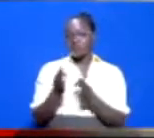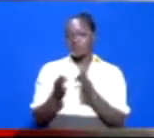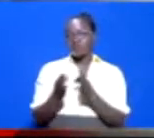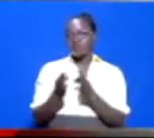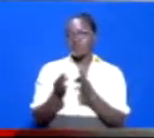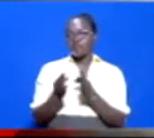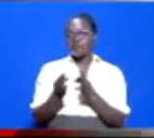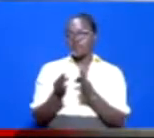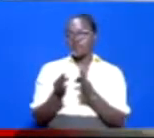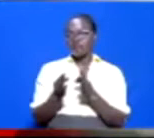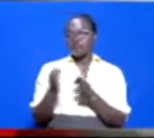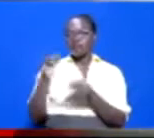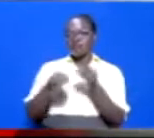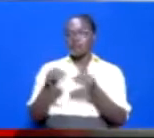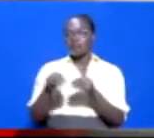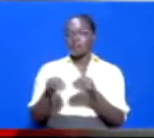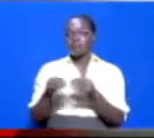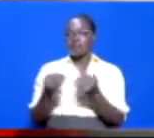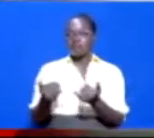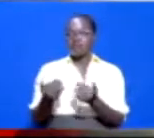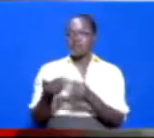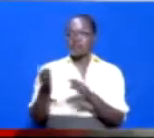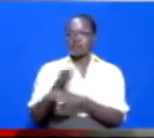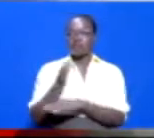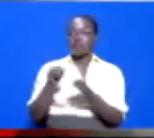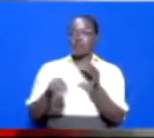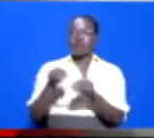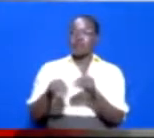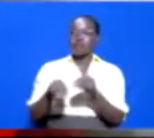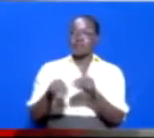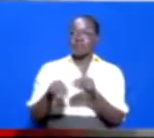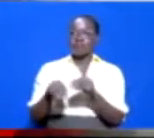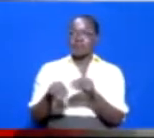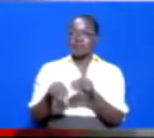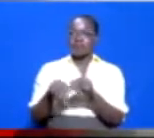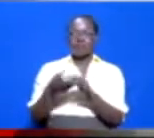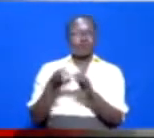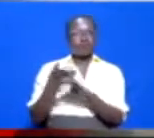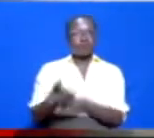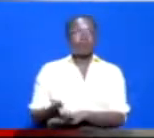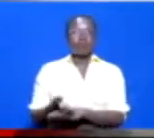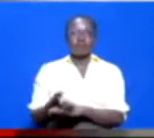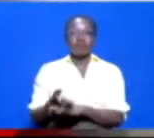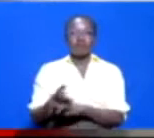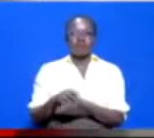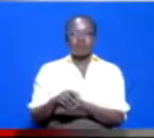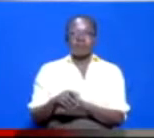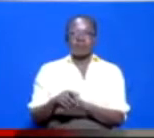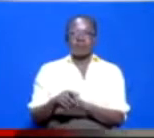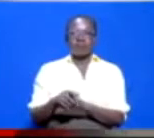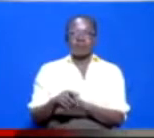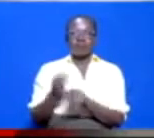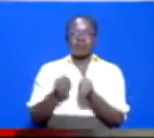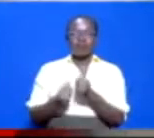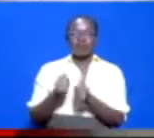wakatupeleka kwa referendum wakati huu kabla tuende kwa uchaguzi kubwa. So ni ngumu kuona ni njia gani,